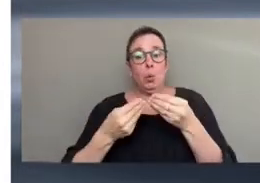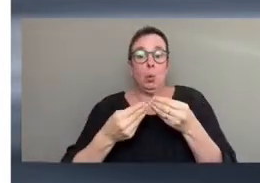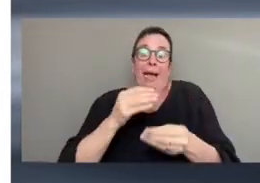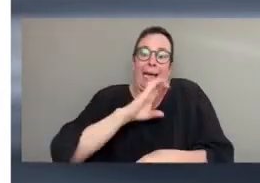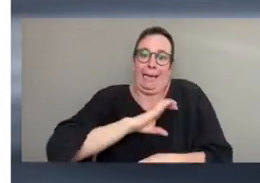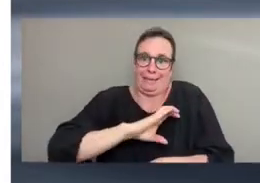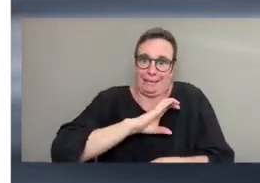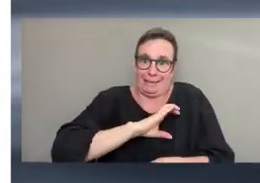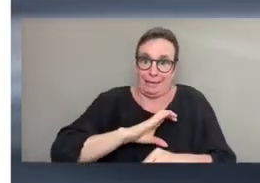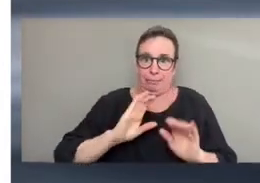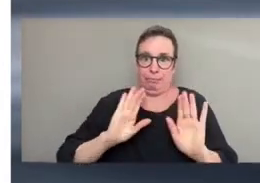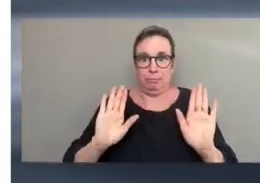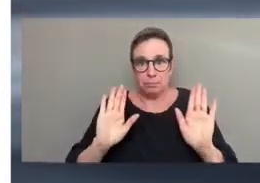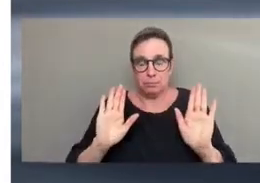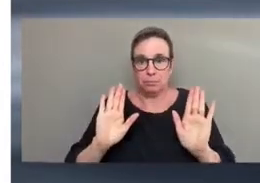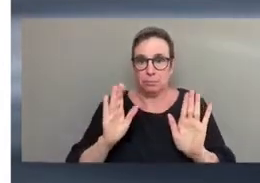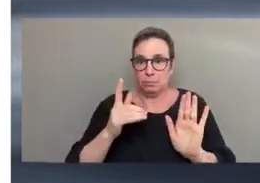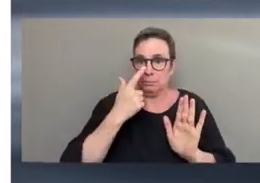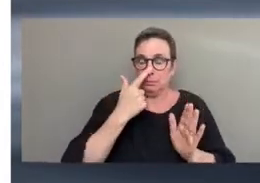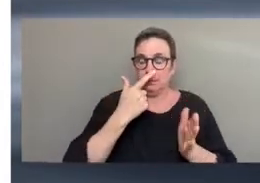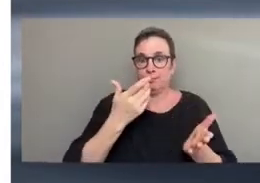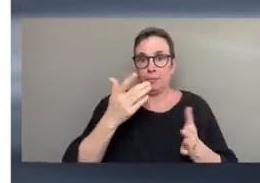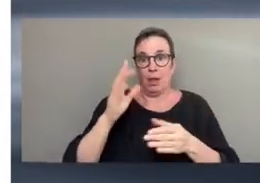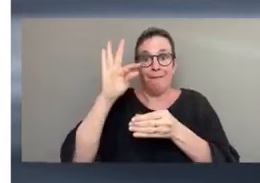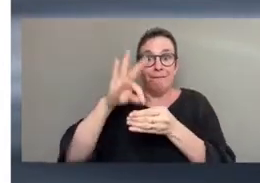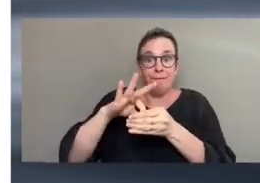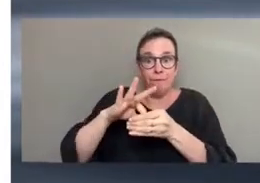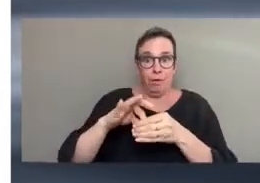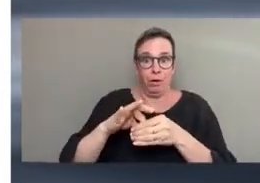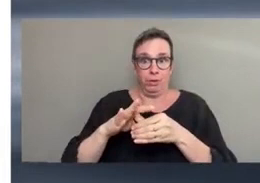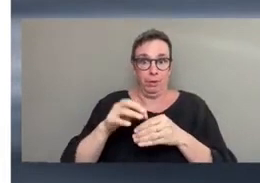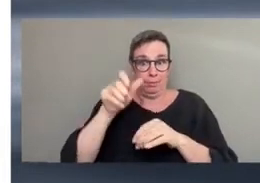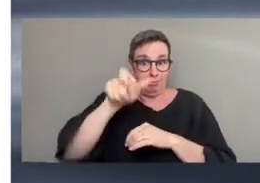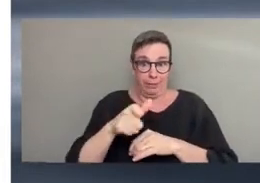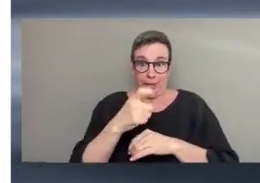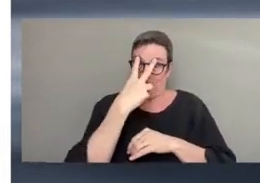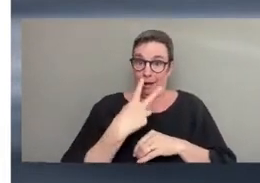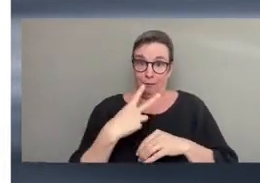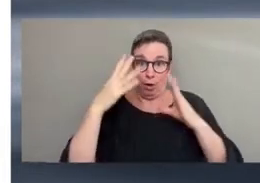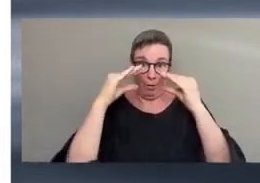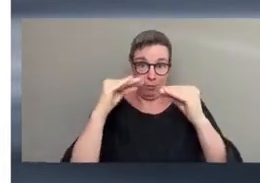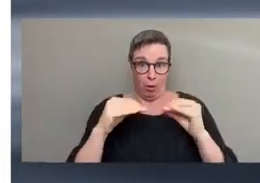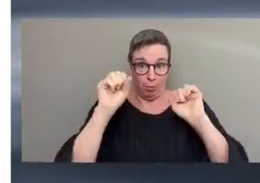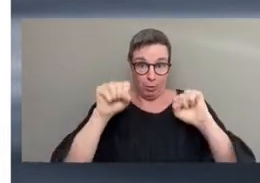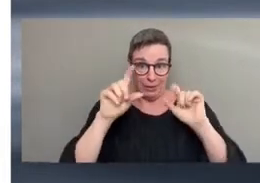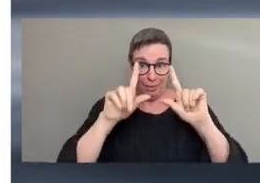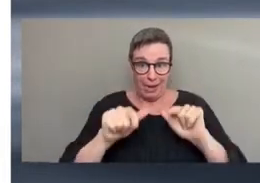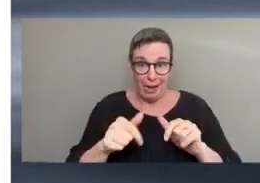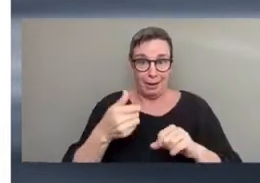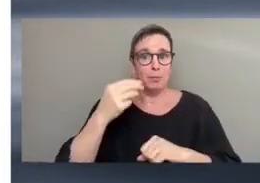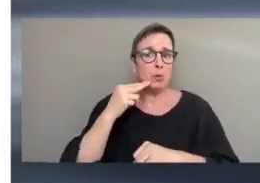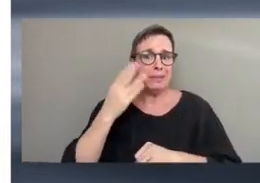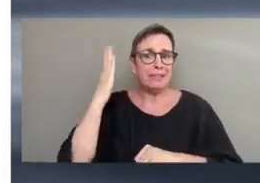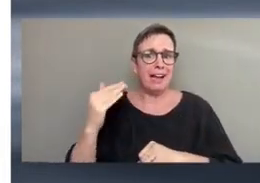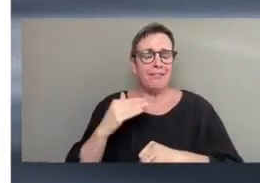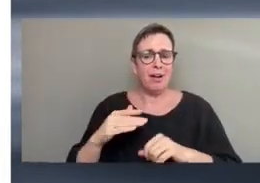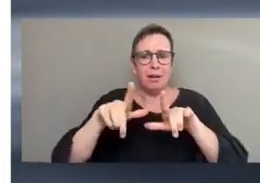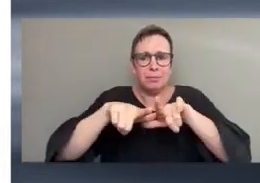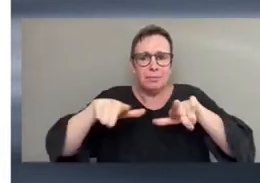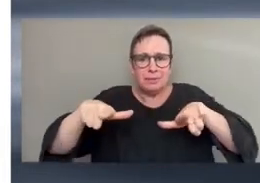de moyens de faire en sorte que nos votes soient possibles grâce à un chablon. C'était un des